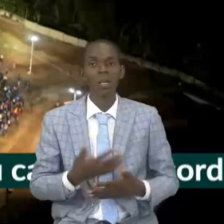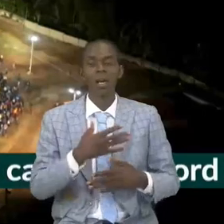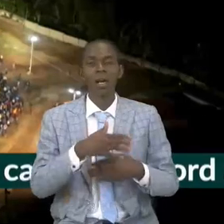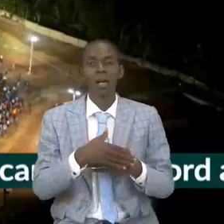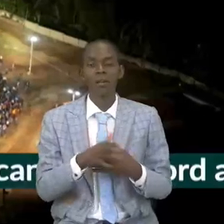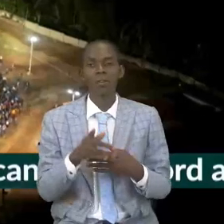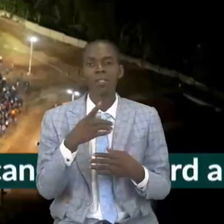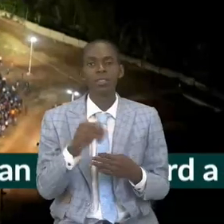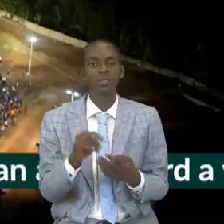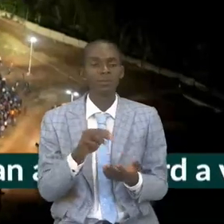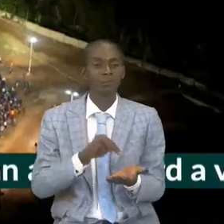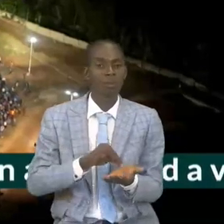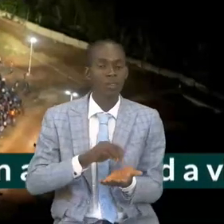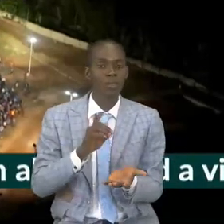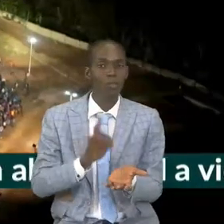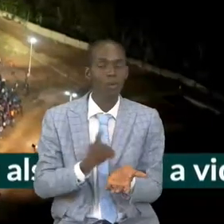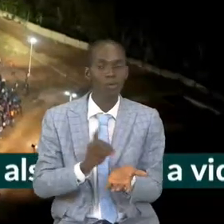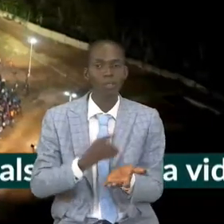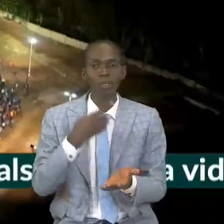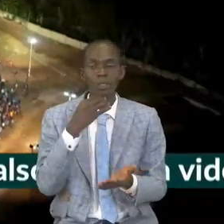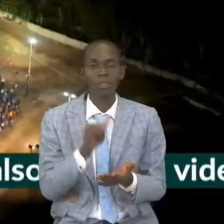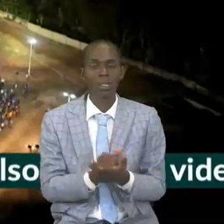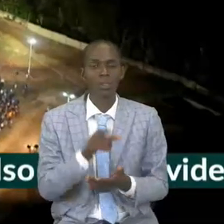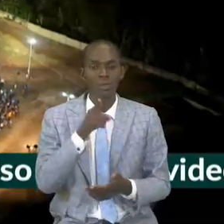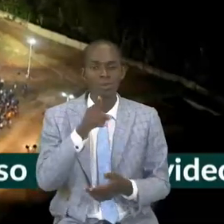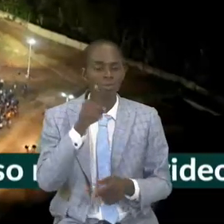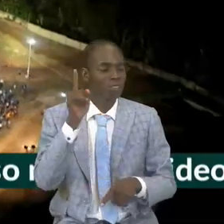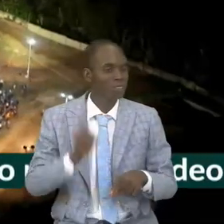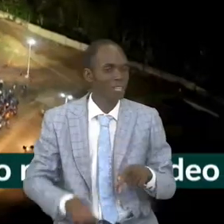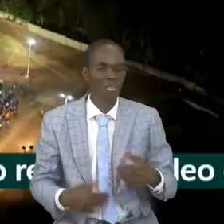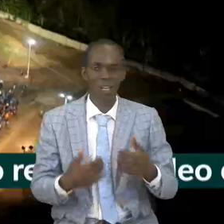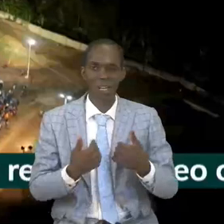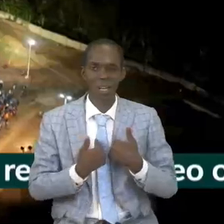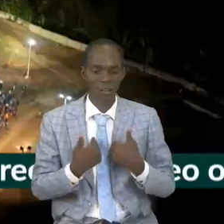Après que le docteur lui a dit qu'ils n'auront jamais d'enfants.